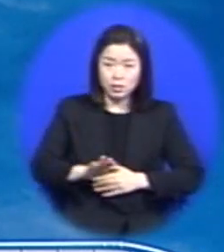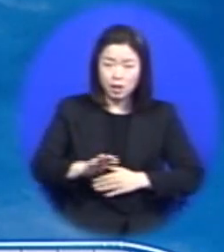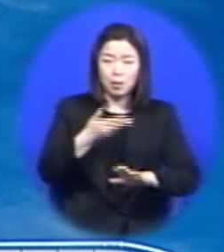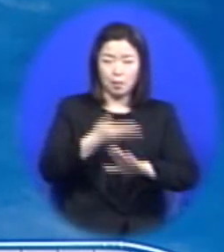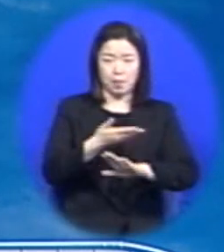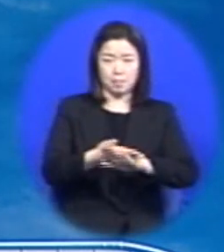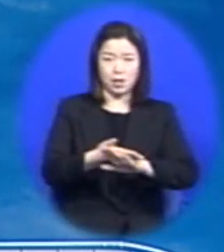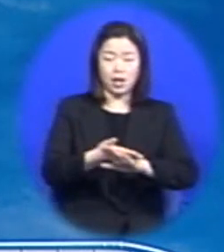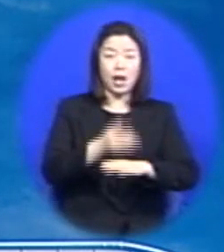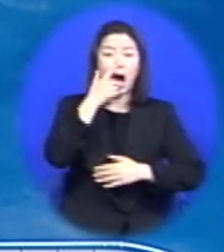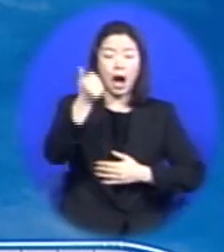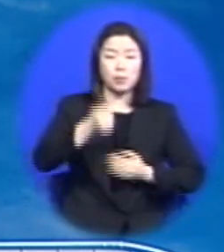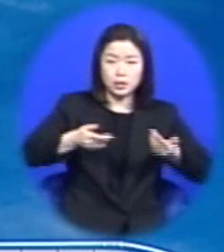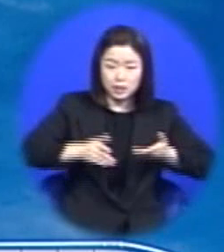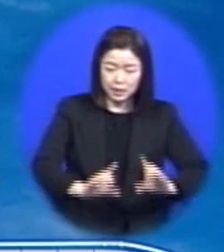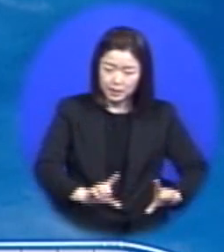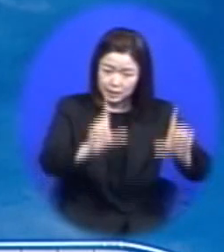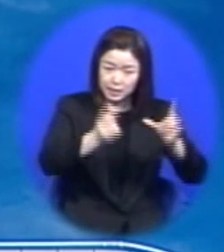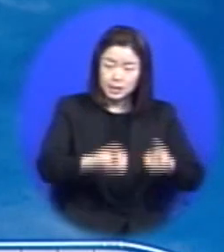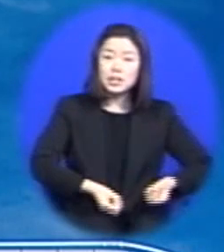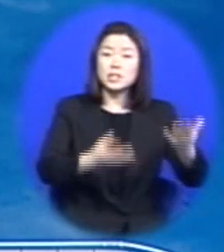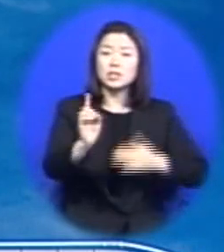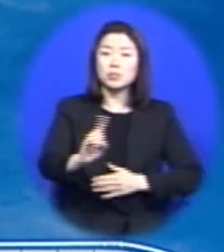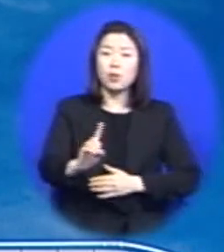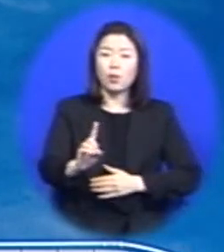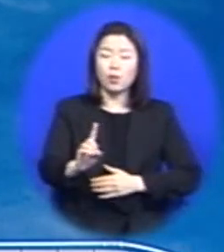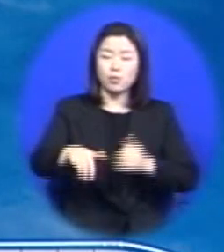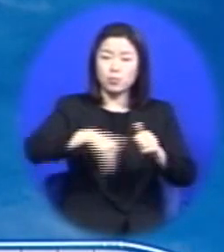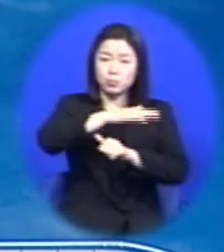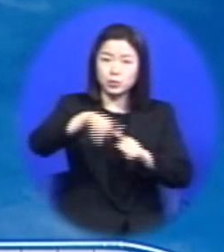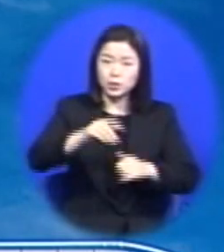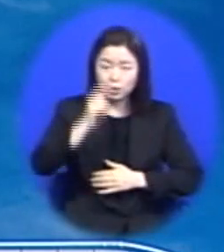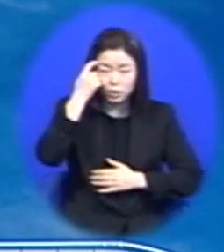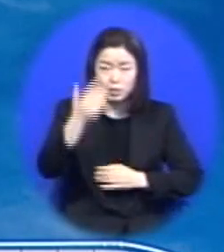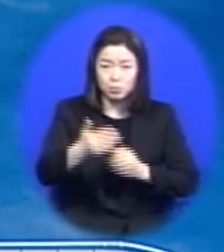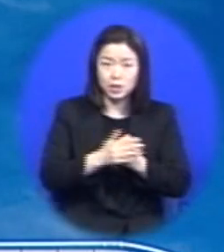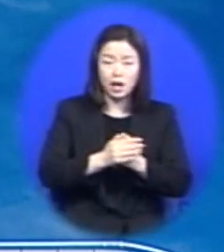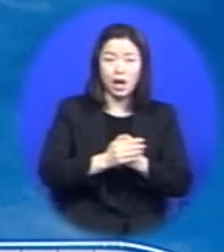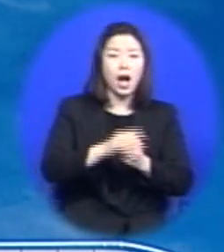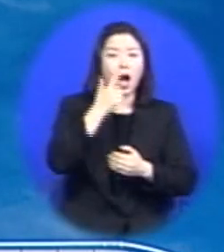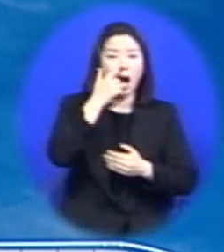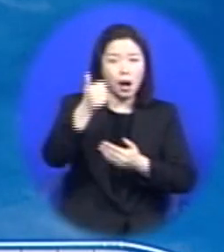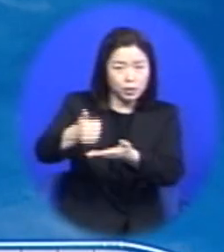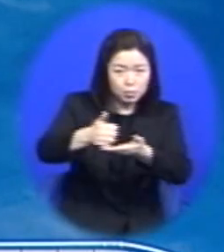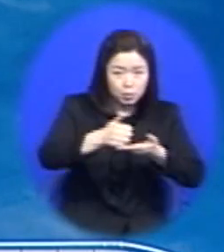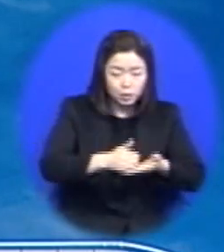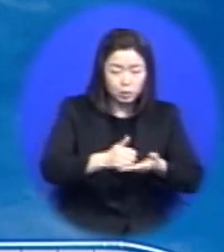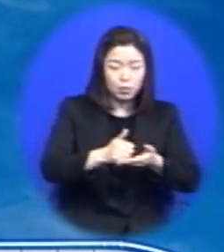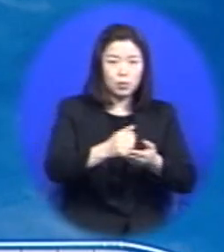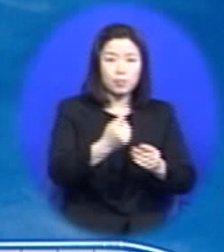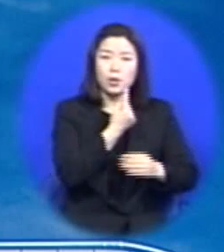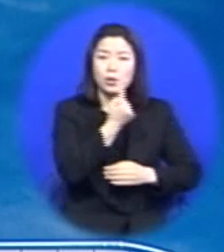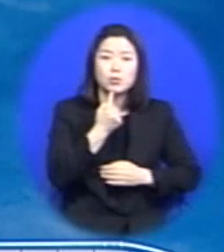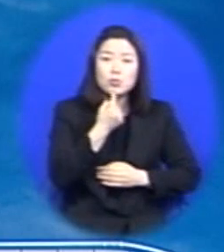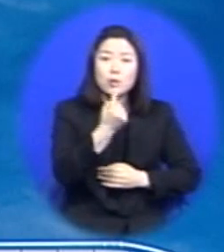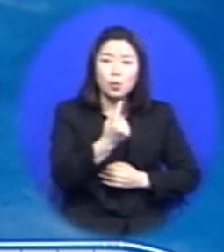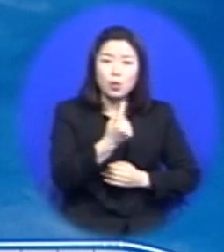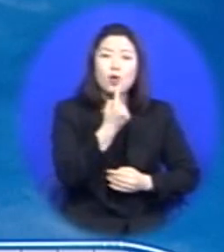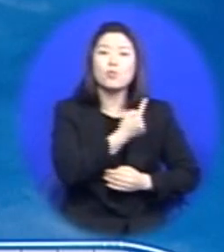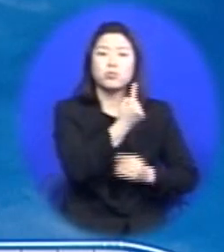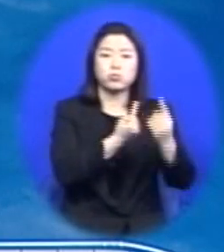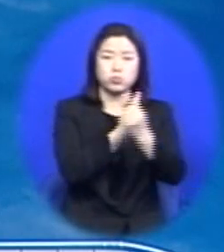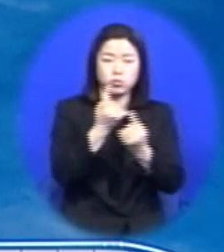아버님 모시고 그리고 음식을 장만해서 그리고 거기에 촛불을 켜고 그리고 생일 축하 노래를